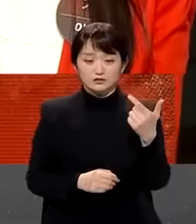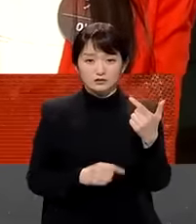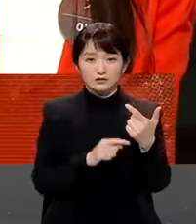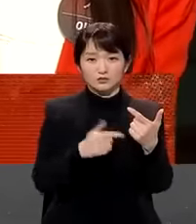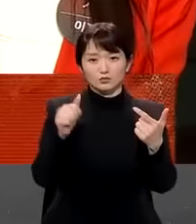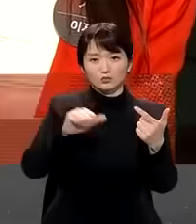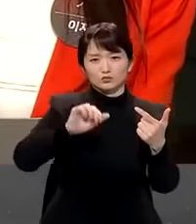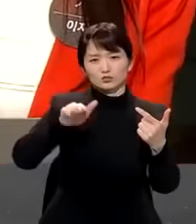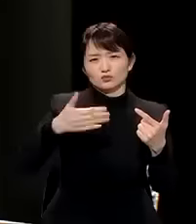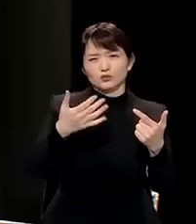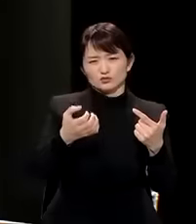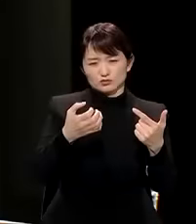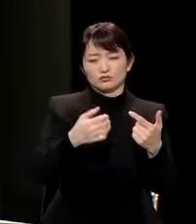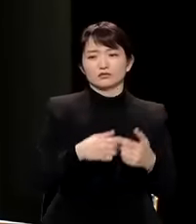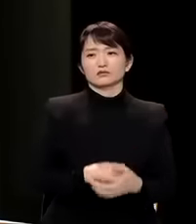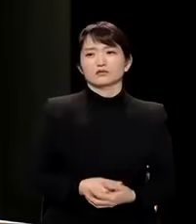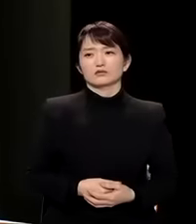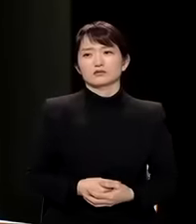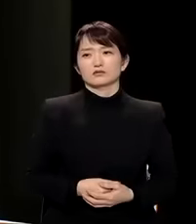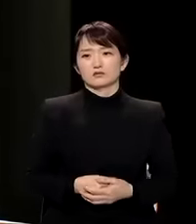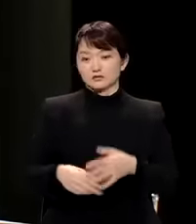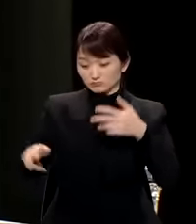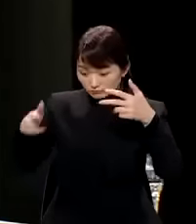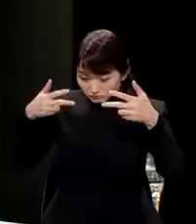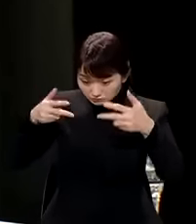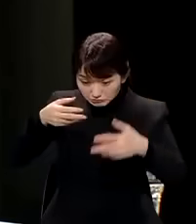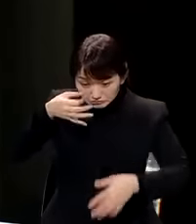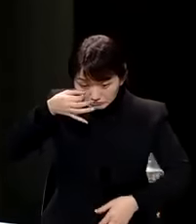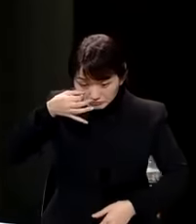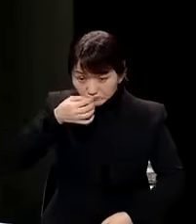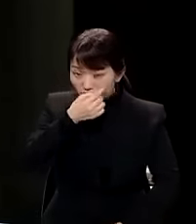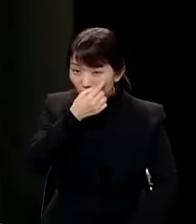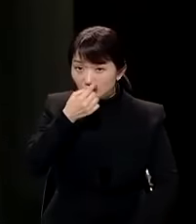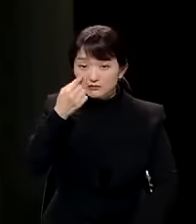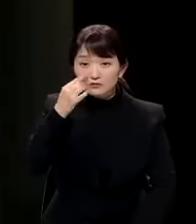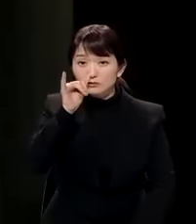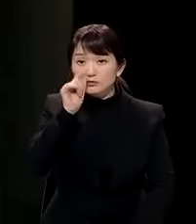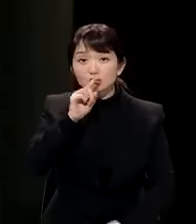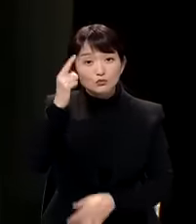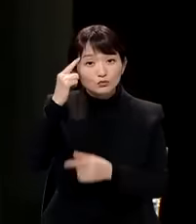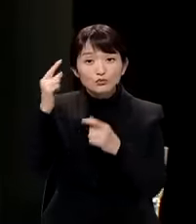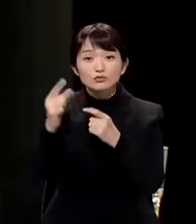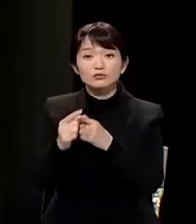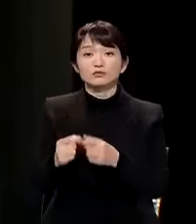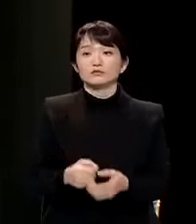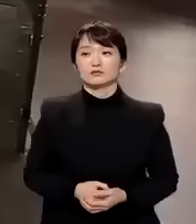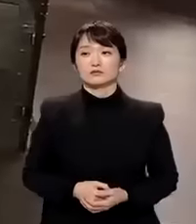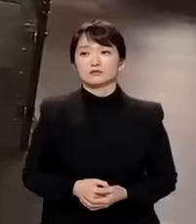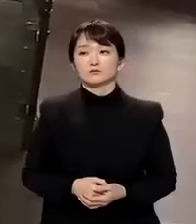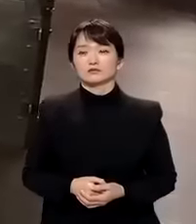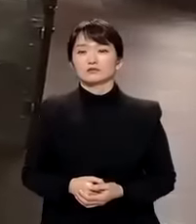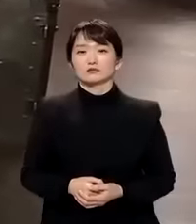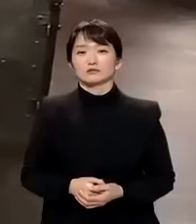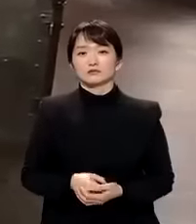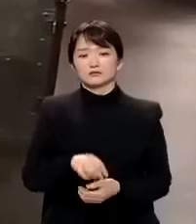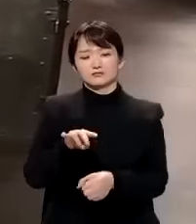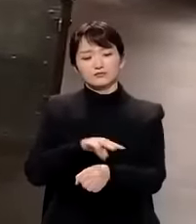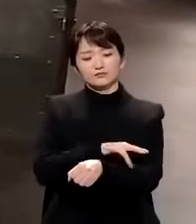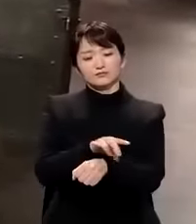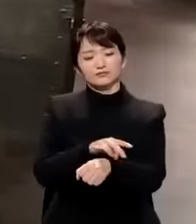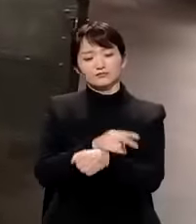합니다 아유 요즘 세상에 뭐 CCTV 보면 다 나오는데 뭘 고민하세요 그렇습니다이 24시간 잠자지 않고